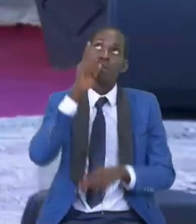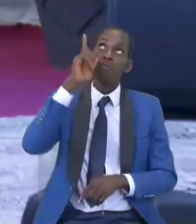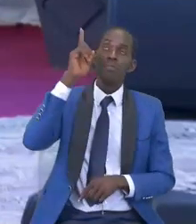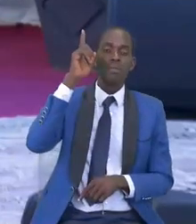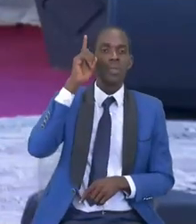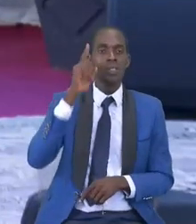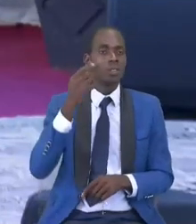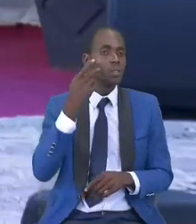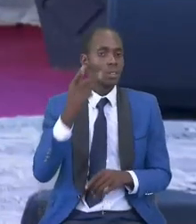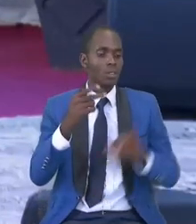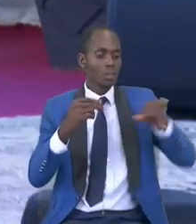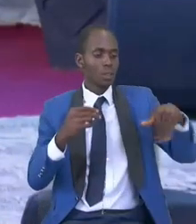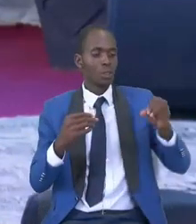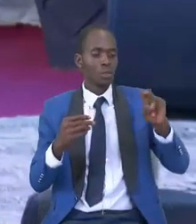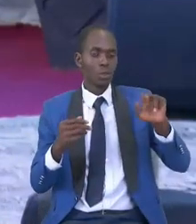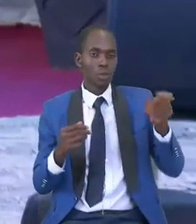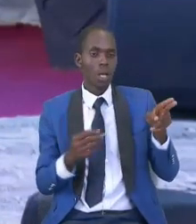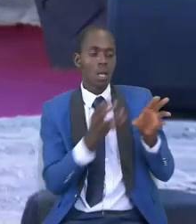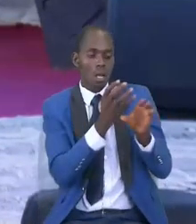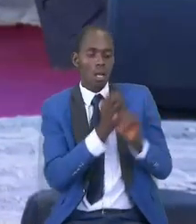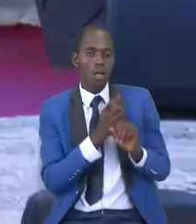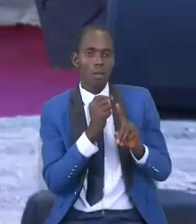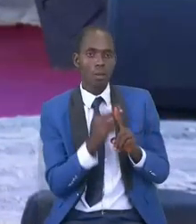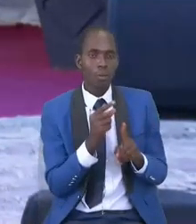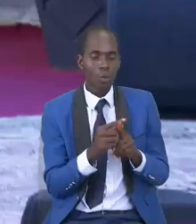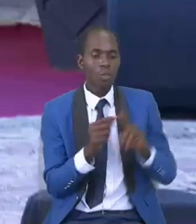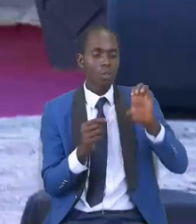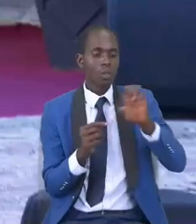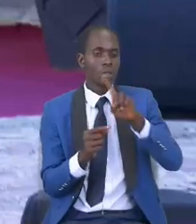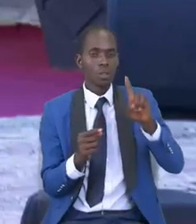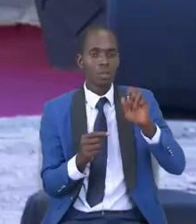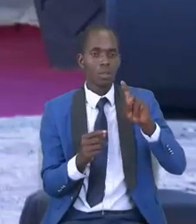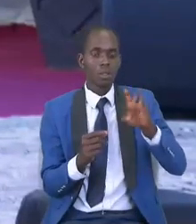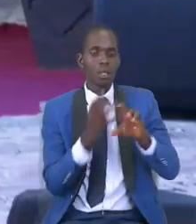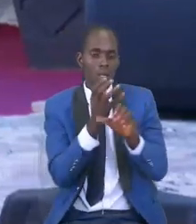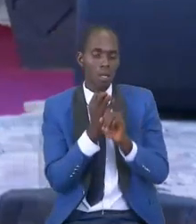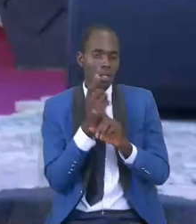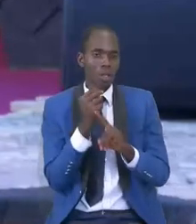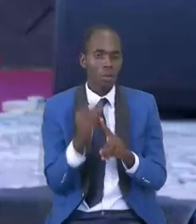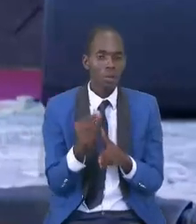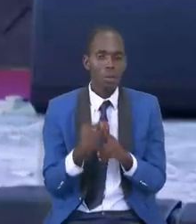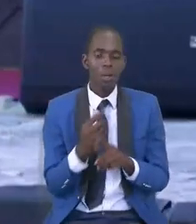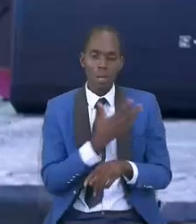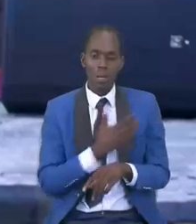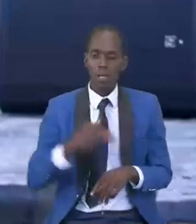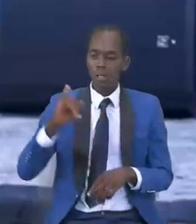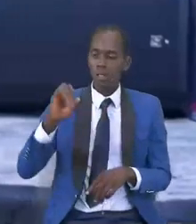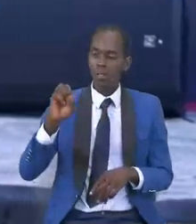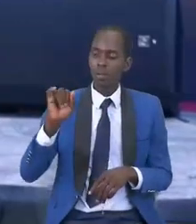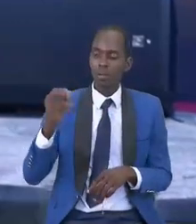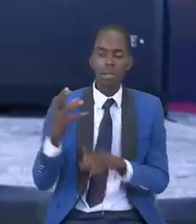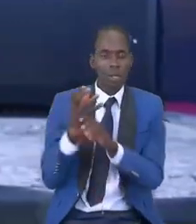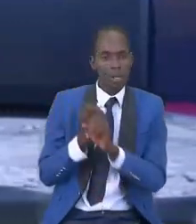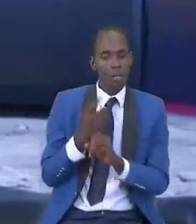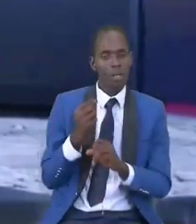la parole de sa part. Jonas avait la parole, avait reçu la révélation. Ézéchiel avait écouté la révélation. Ésaïe